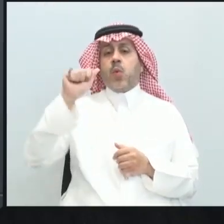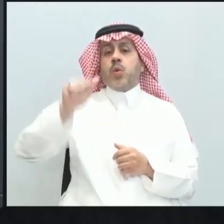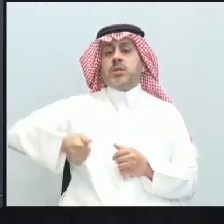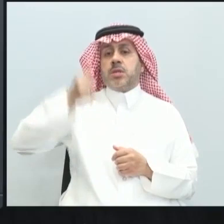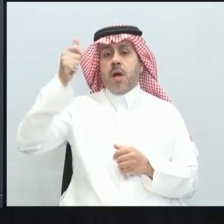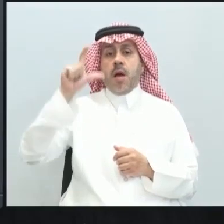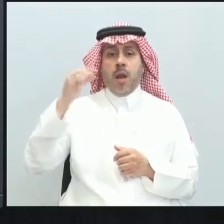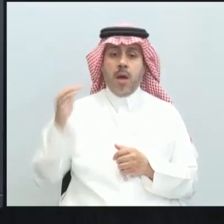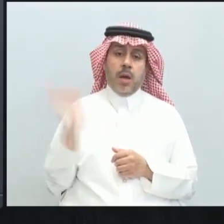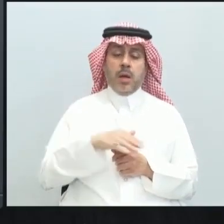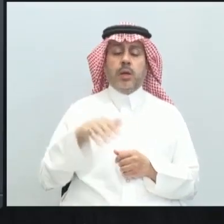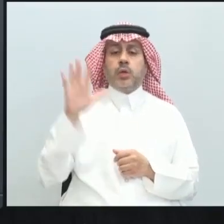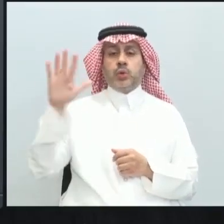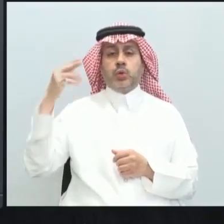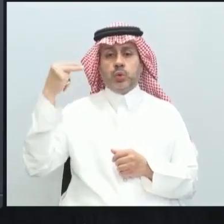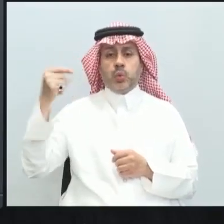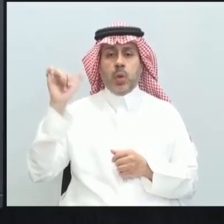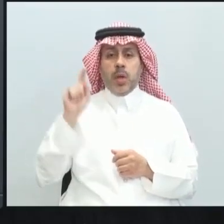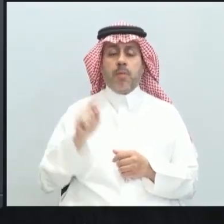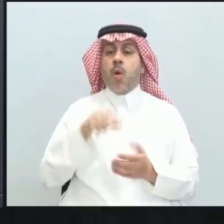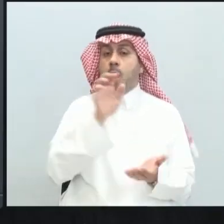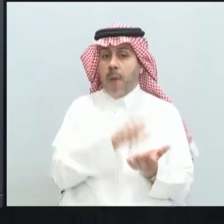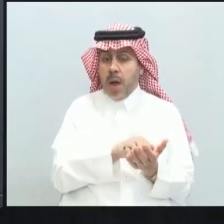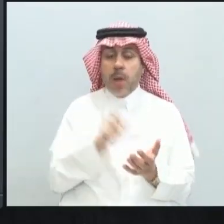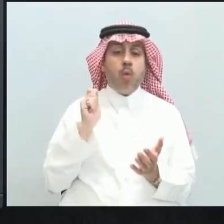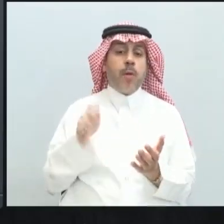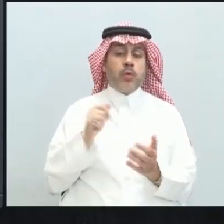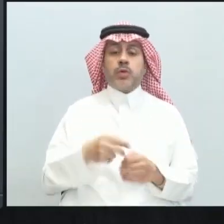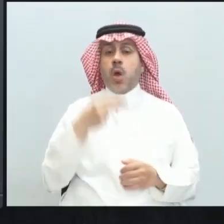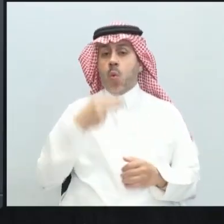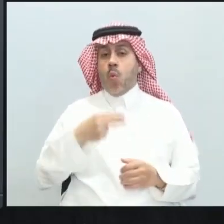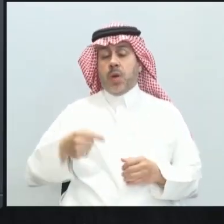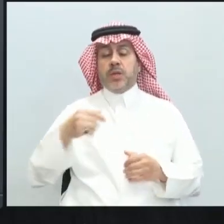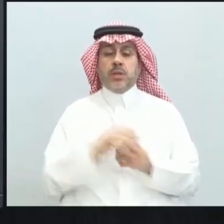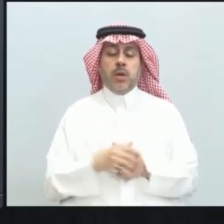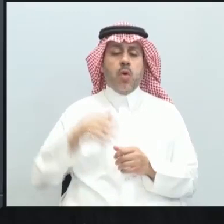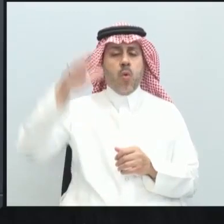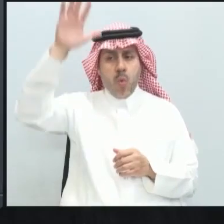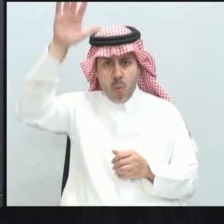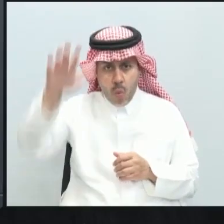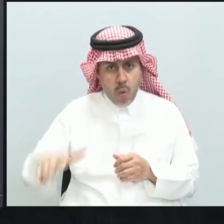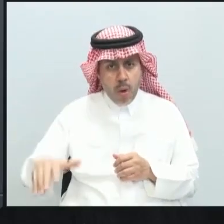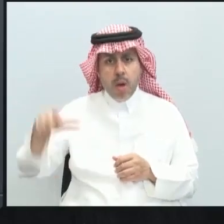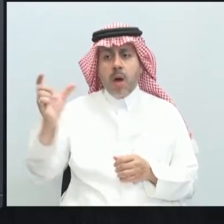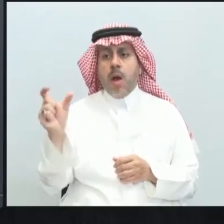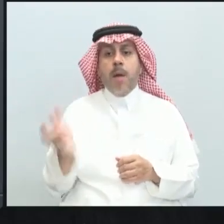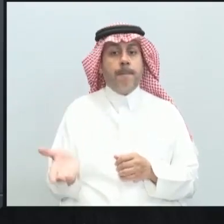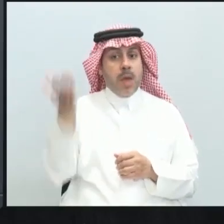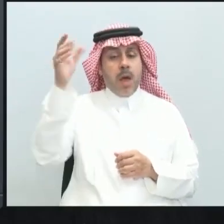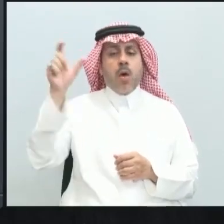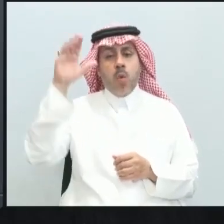وموسى وعيسى وابراهيم وغيره هؤلاء من الانبياء الذين قص الله علينا منهم من قص